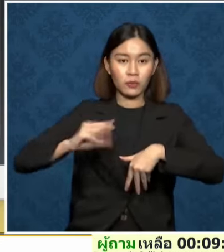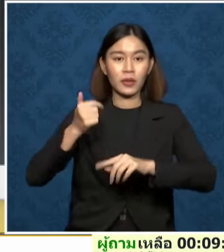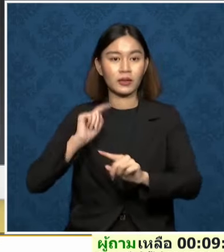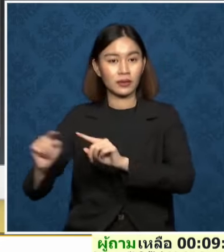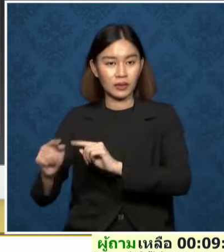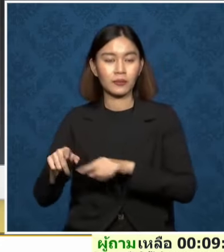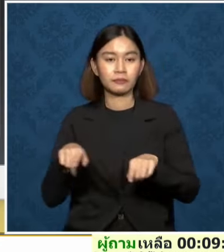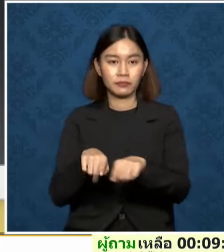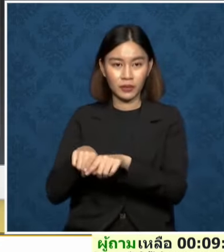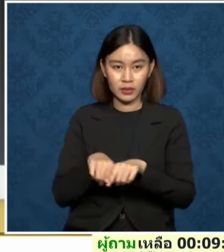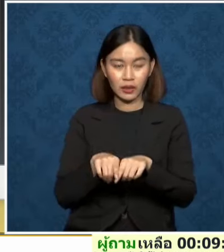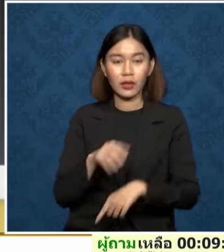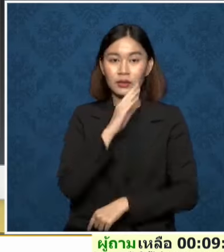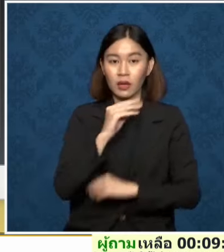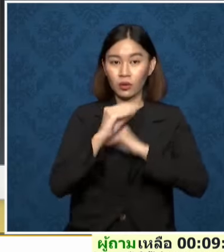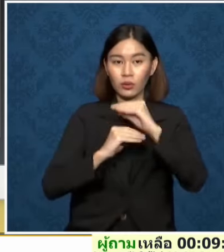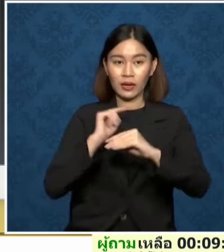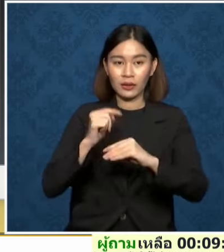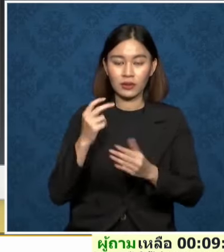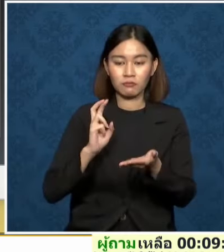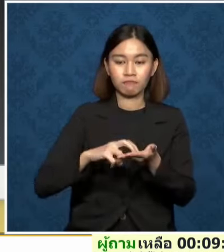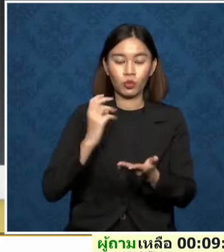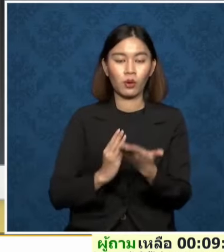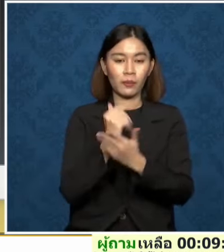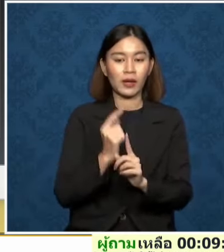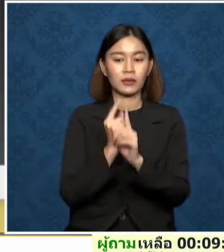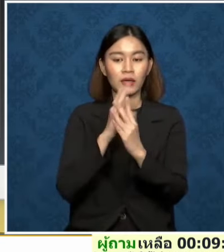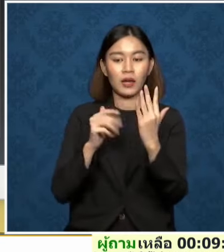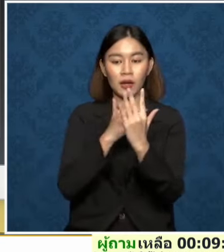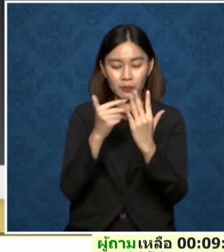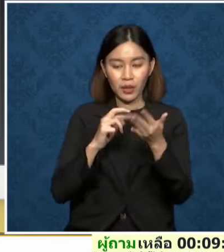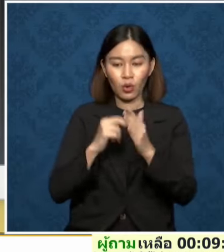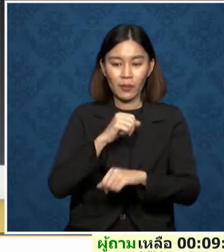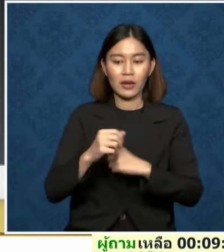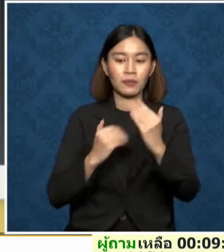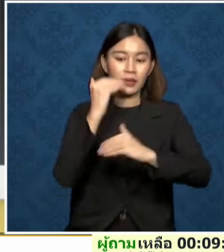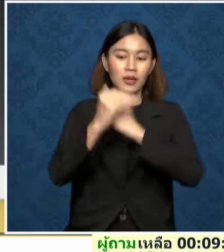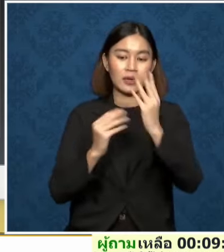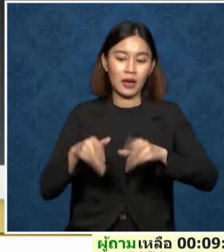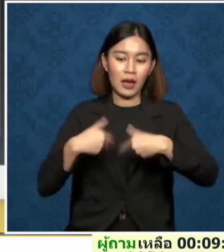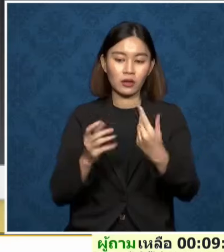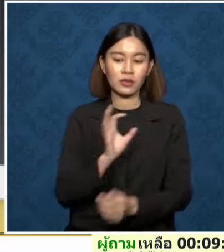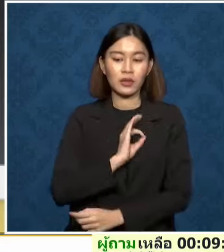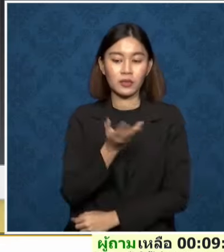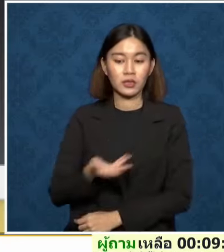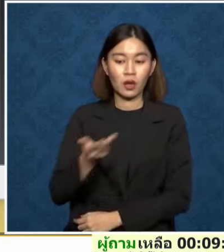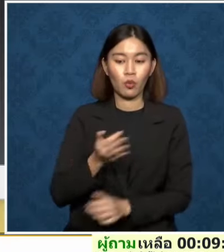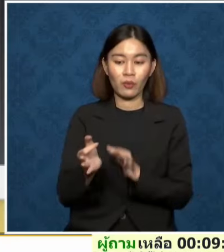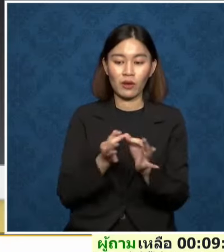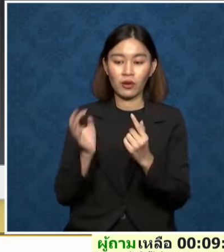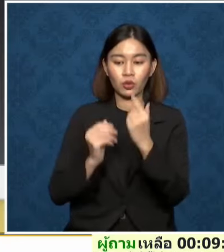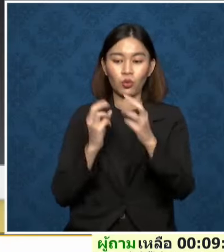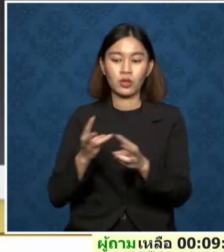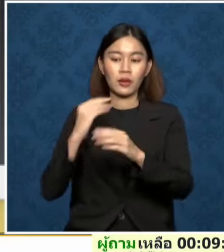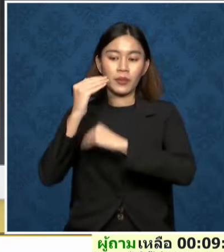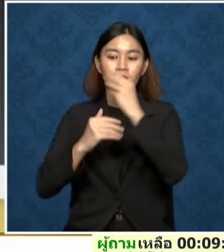เช่นเดยวกันค่ะถ้าโครงการนี้ได้อนุมัสตามแผนก็จะสามารสรางคามเจริญให้กบพAD Psalm้นำเรียนถงกบร